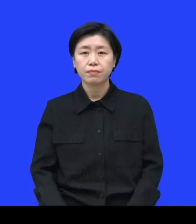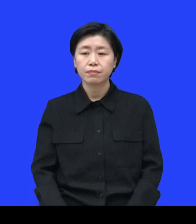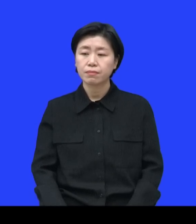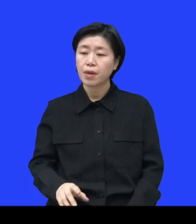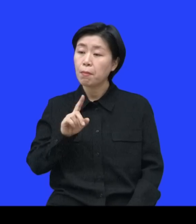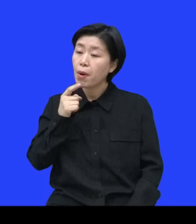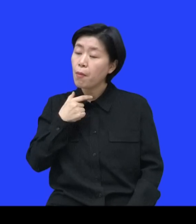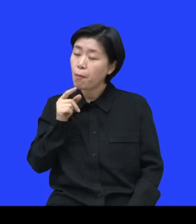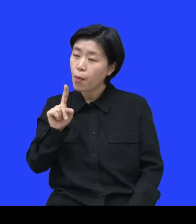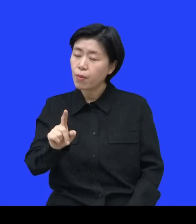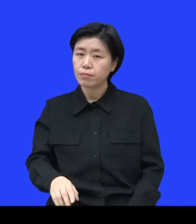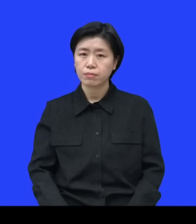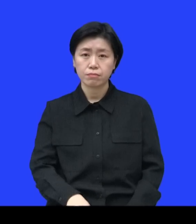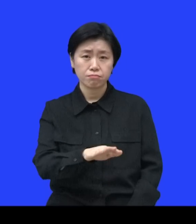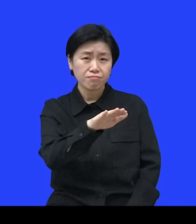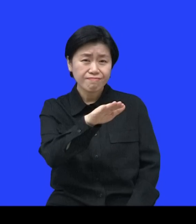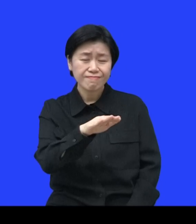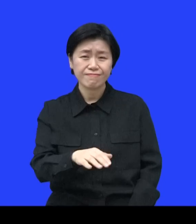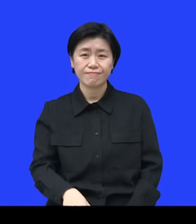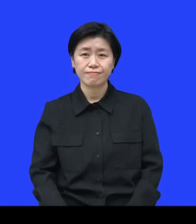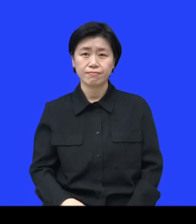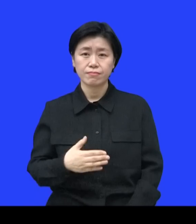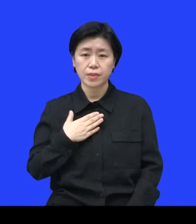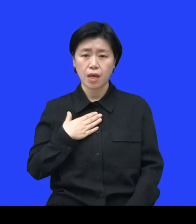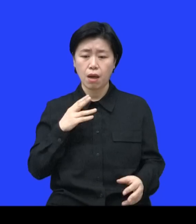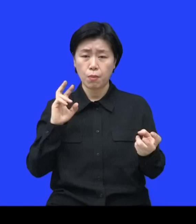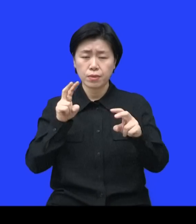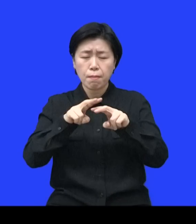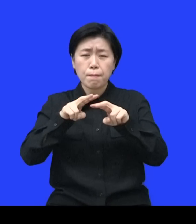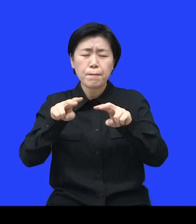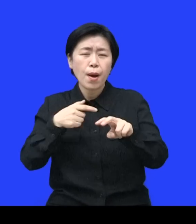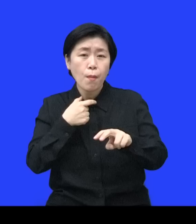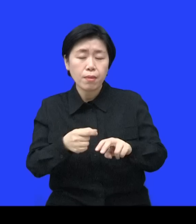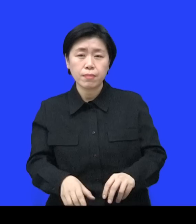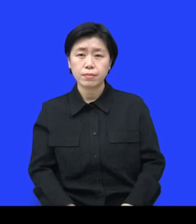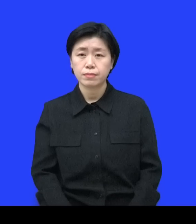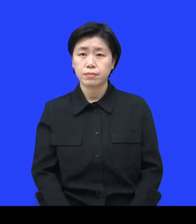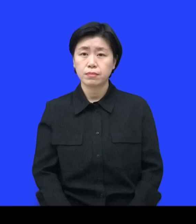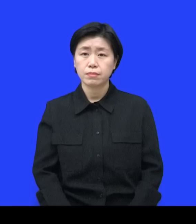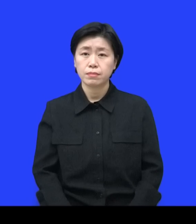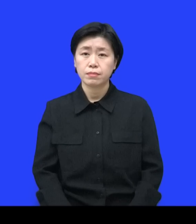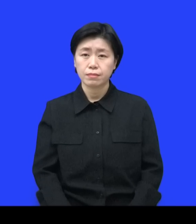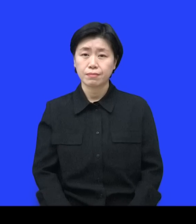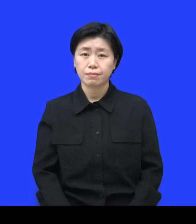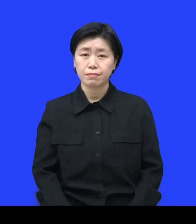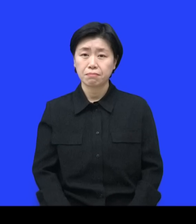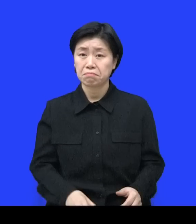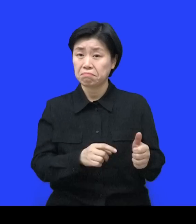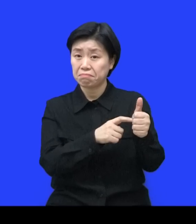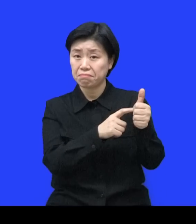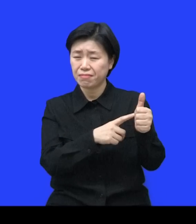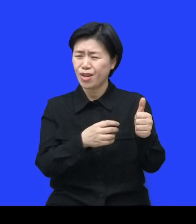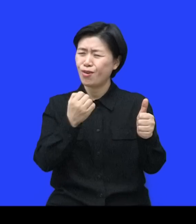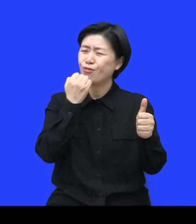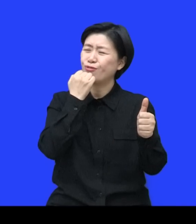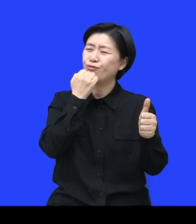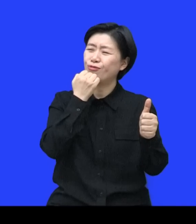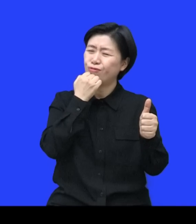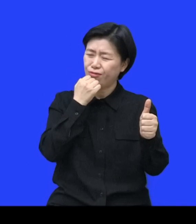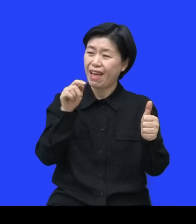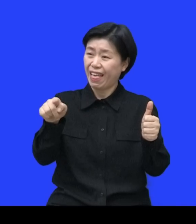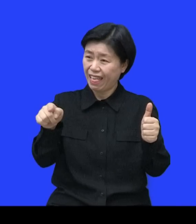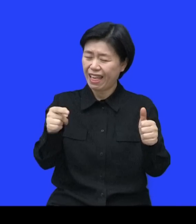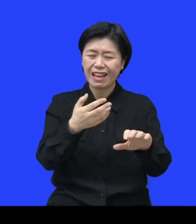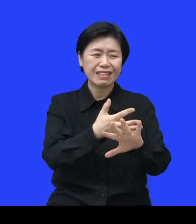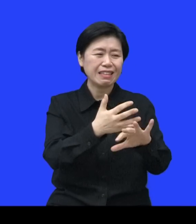싶은데 그러길래 제가 팀장님 제가 퇴사를 하려고 합니다. 그랬더니 너무 웃으시는 거예요. 너 그렇구나.